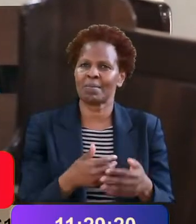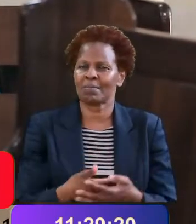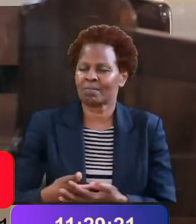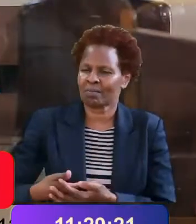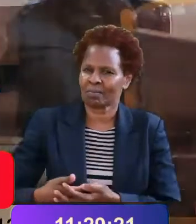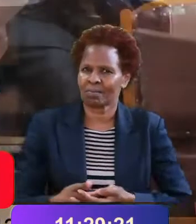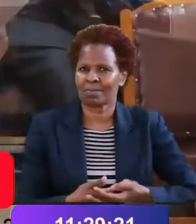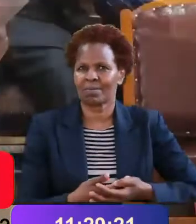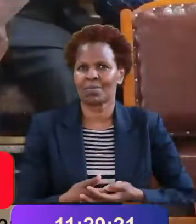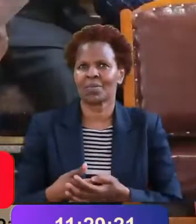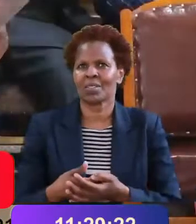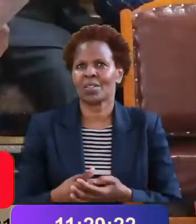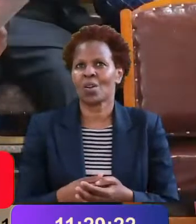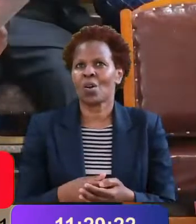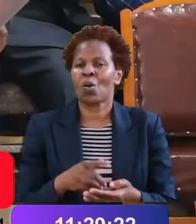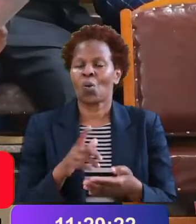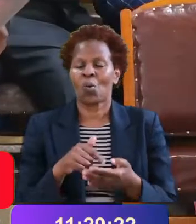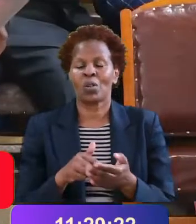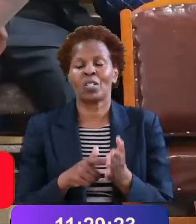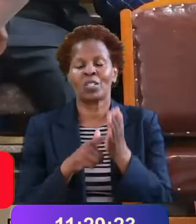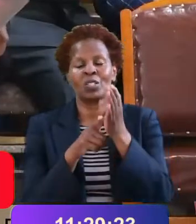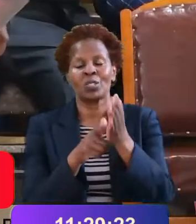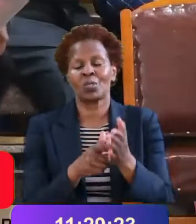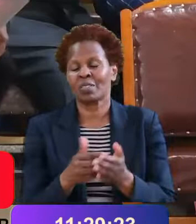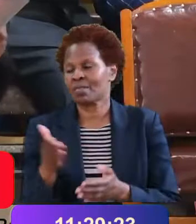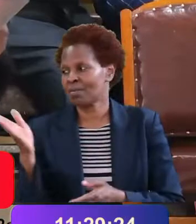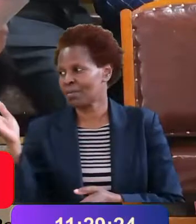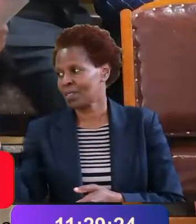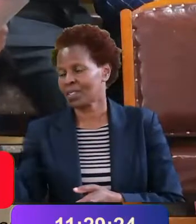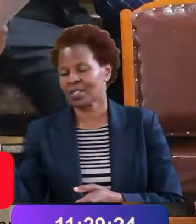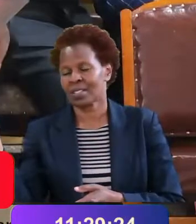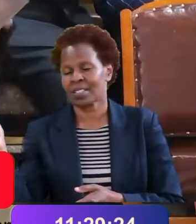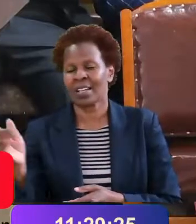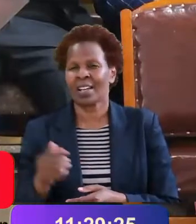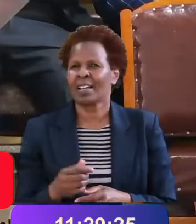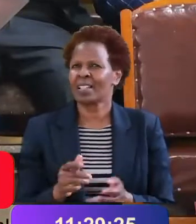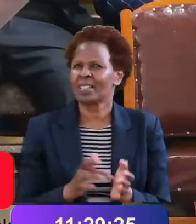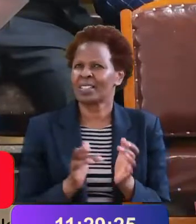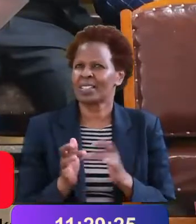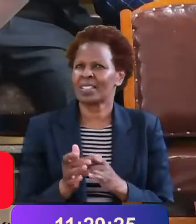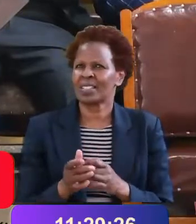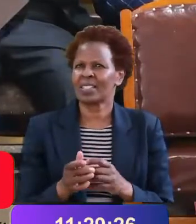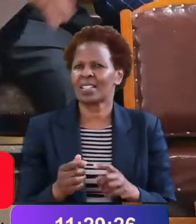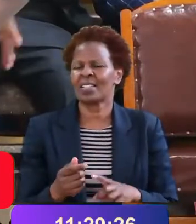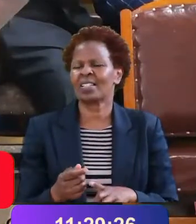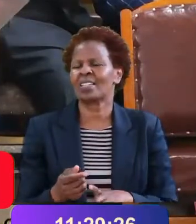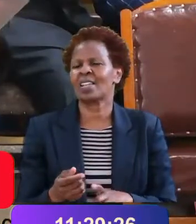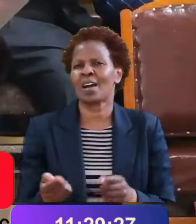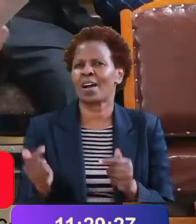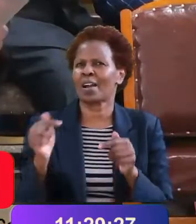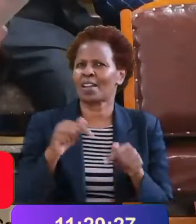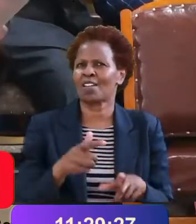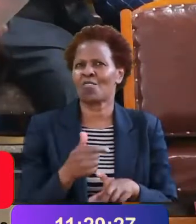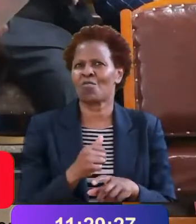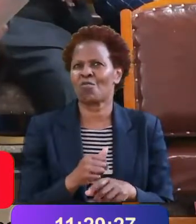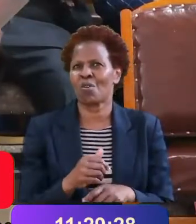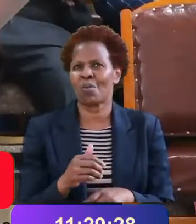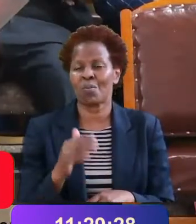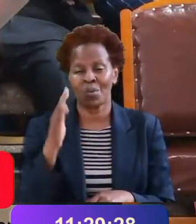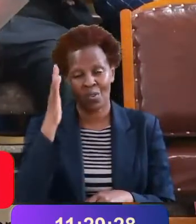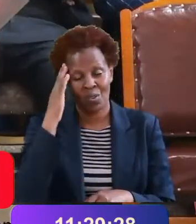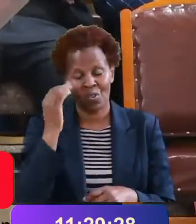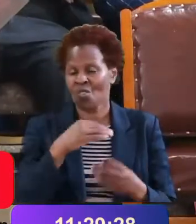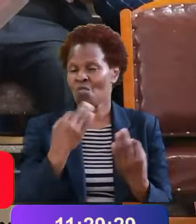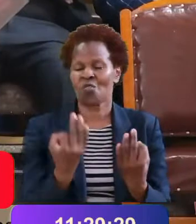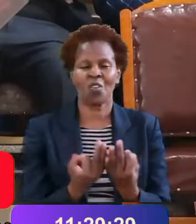mdogo, kama demonstration inafanywa hapa, na yeye hakukuja kutoka familia zile zilijulikana,